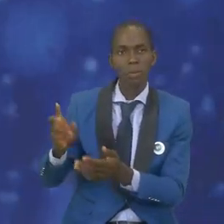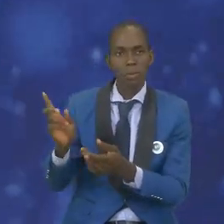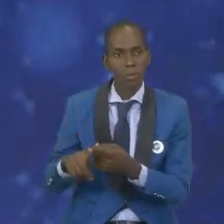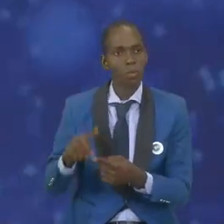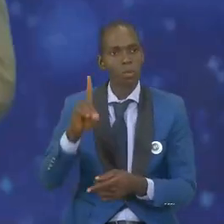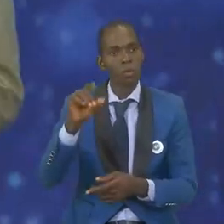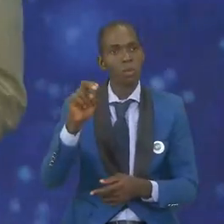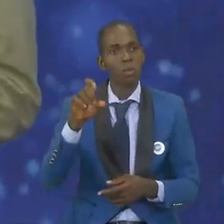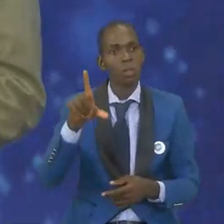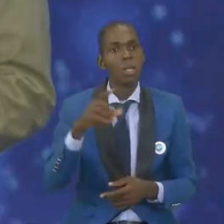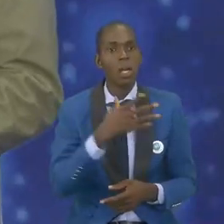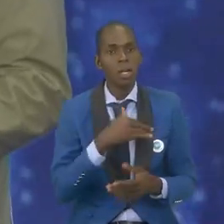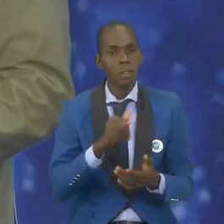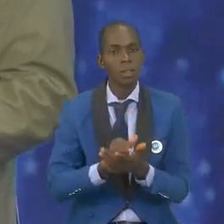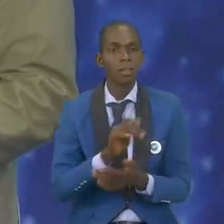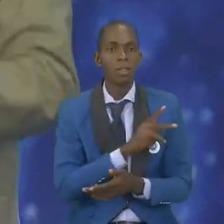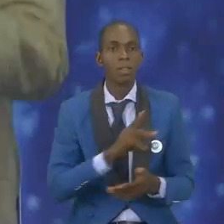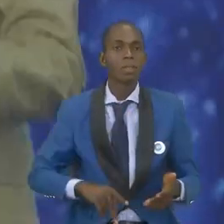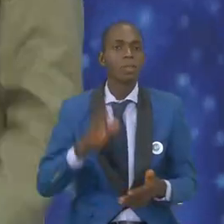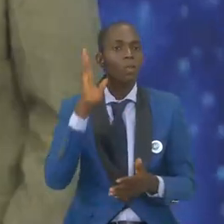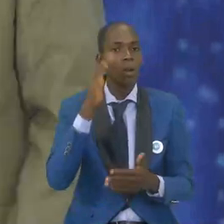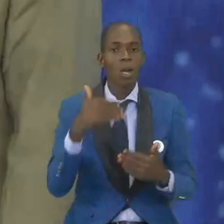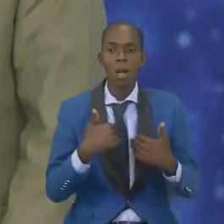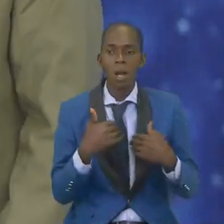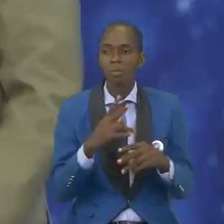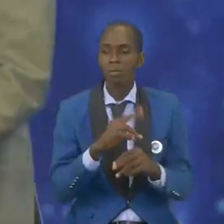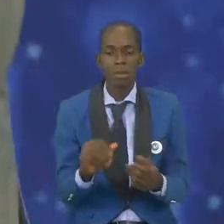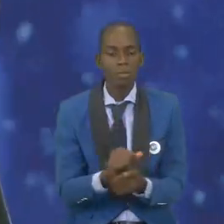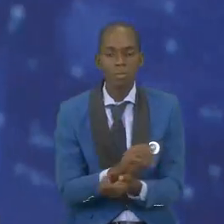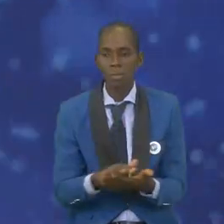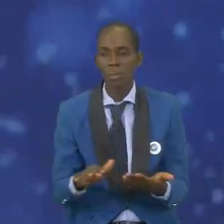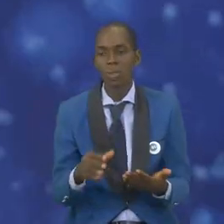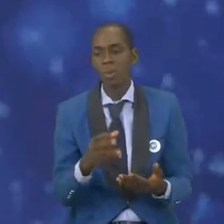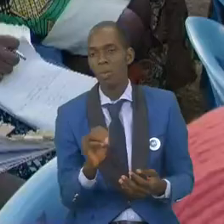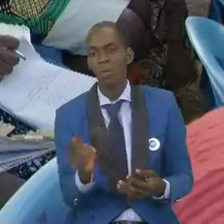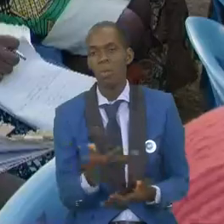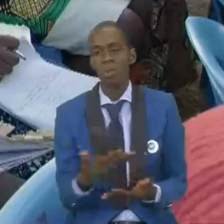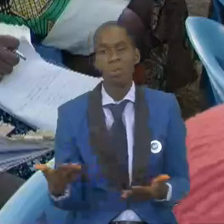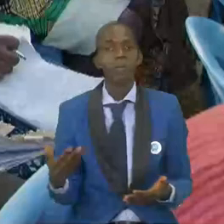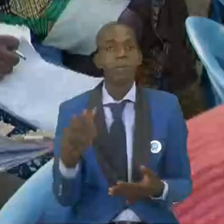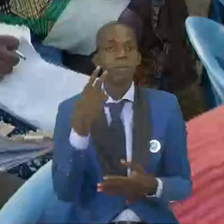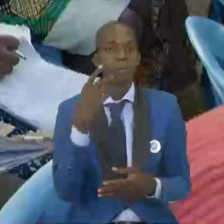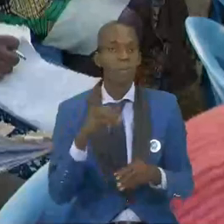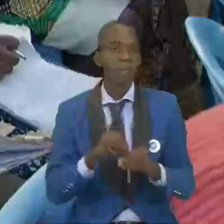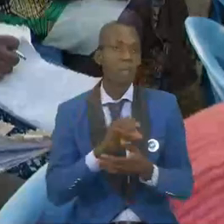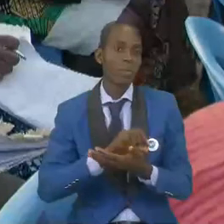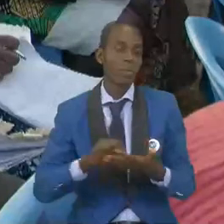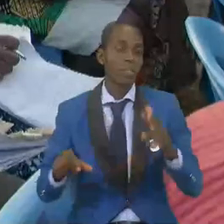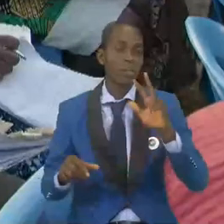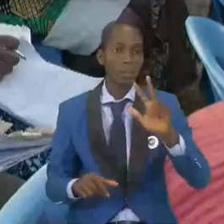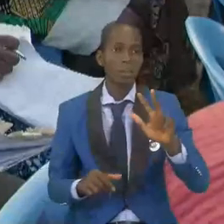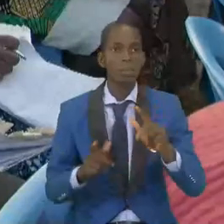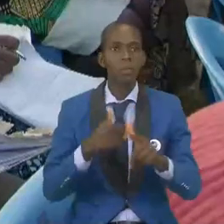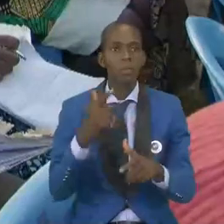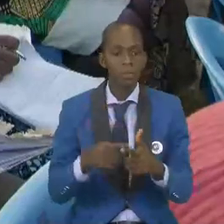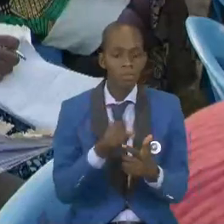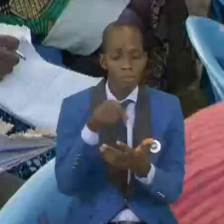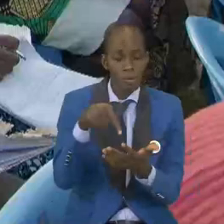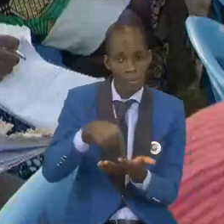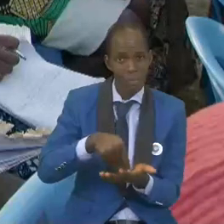Afin que ces satrapes leur rendissent compte et que le roi ne souffrit aucun dommage. Voyez le verset